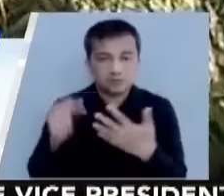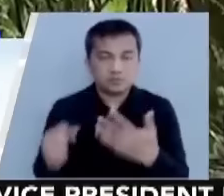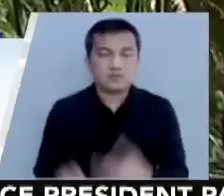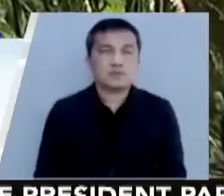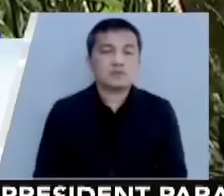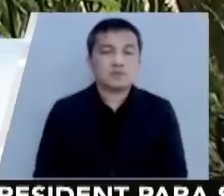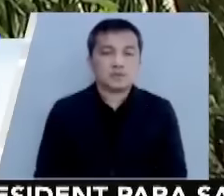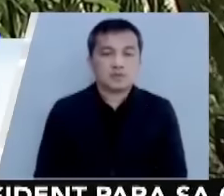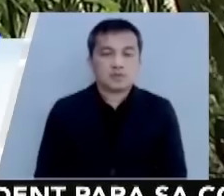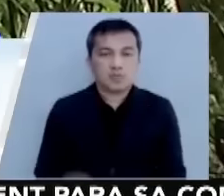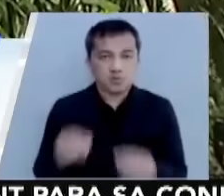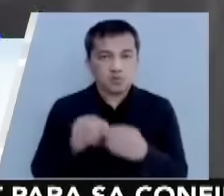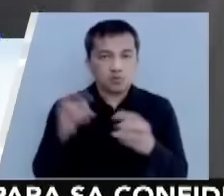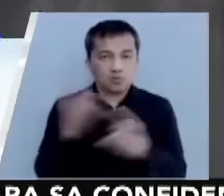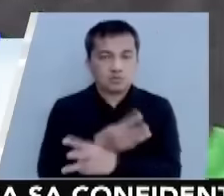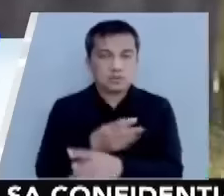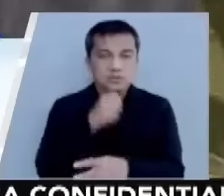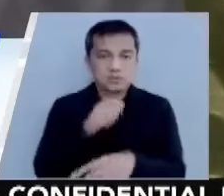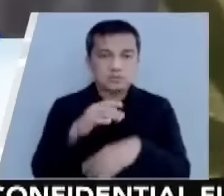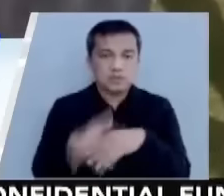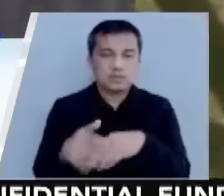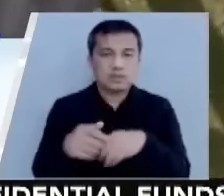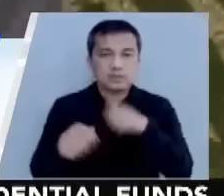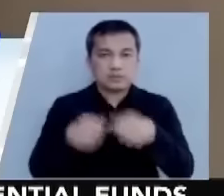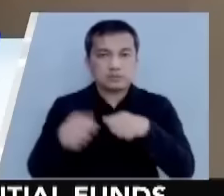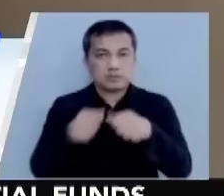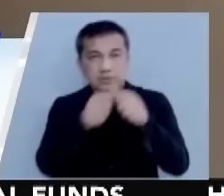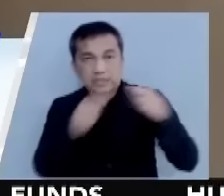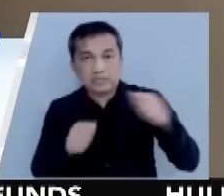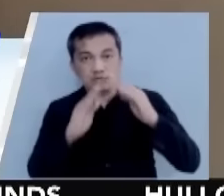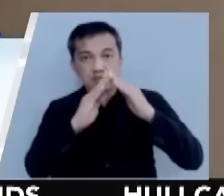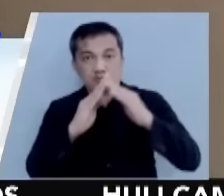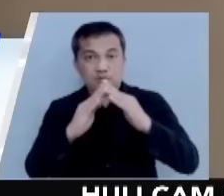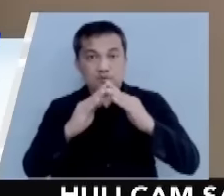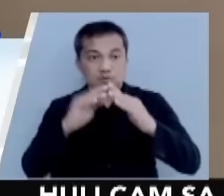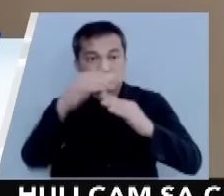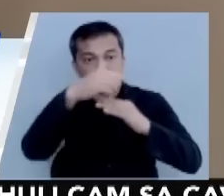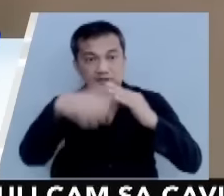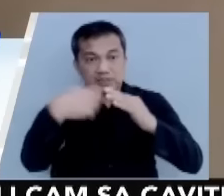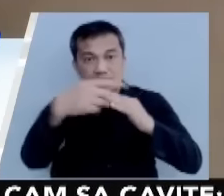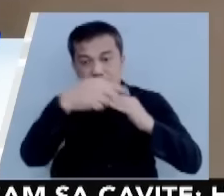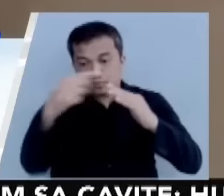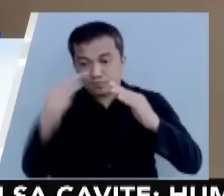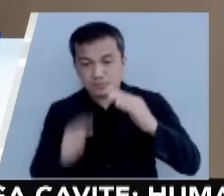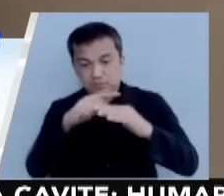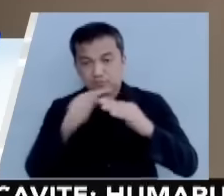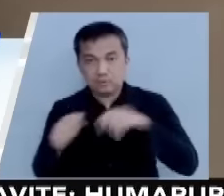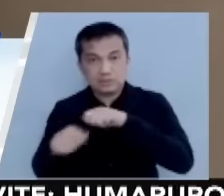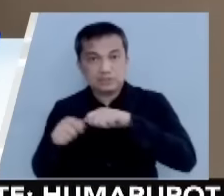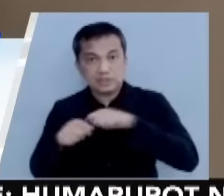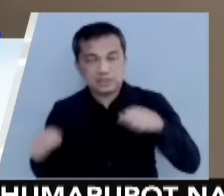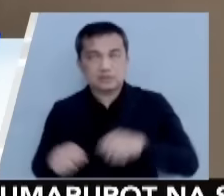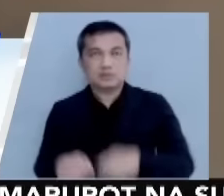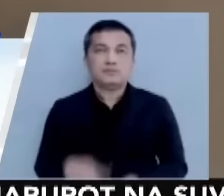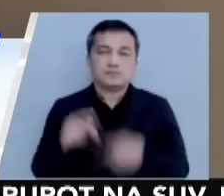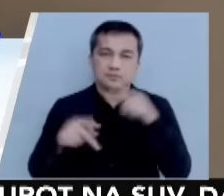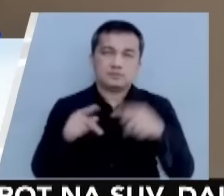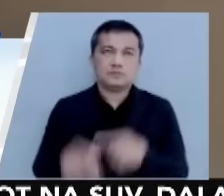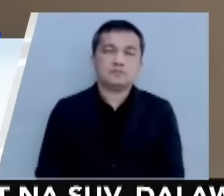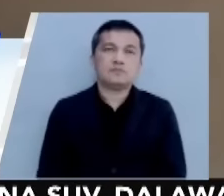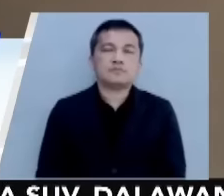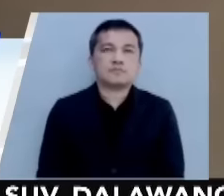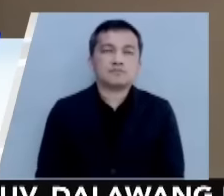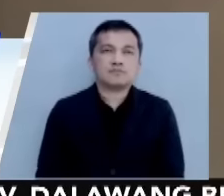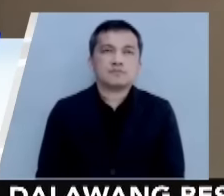maagang nakapagtali ng bubong ang mga residente. Walang ibarat po ang mga bubong.